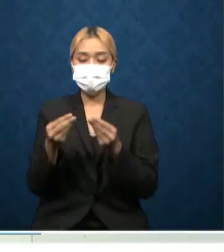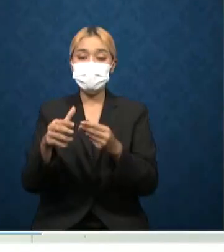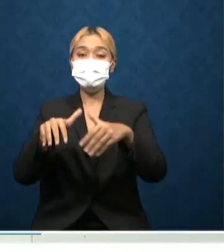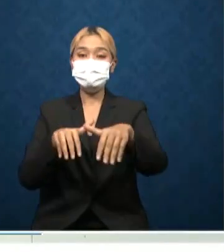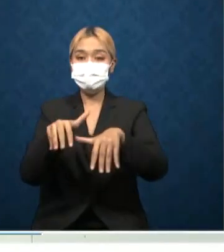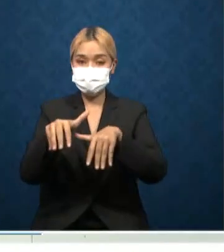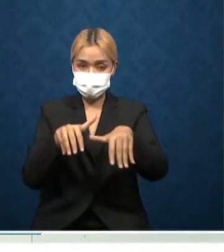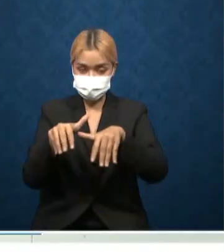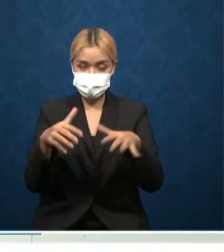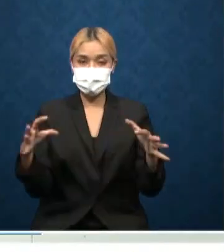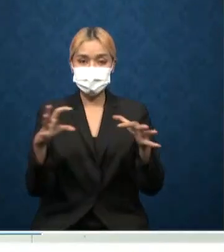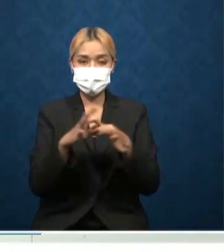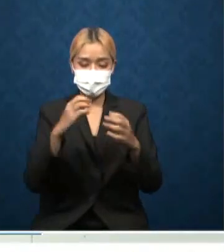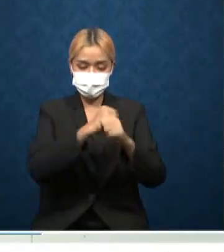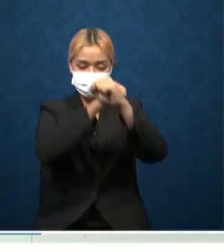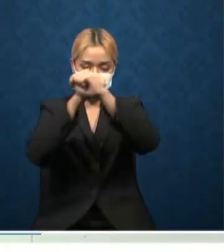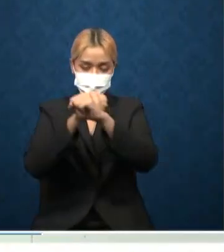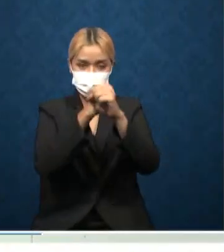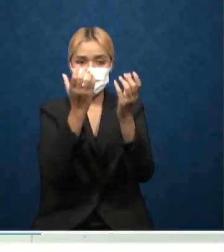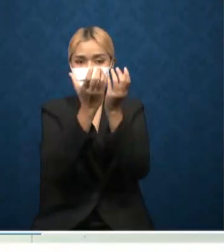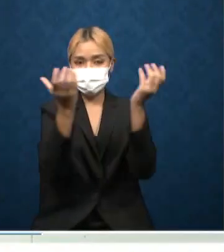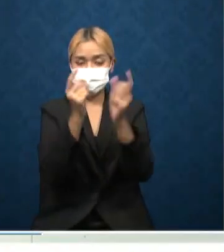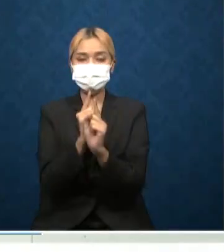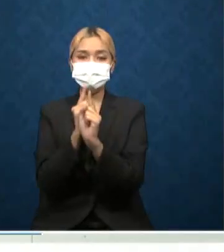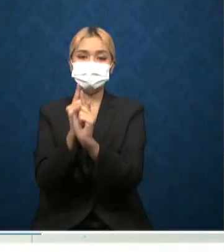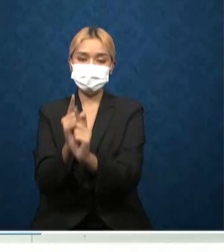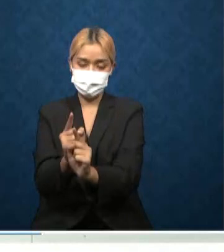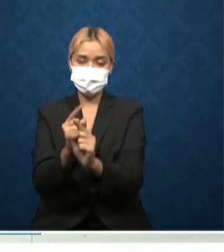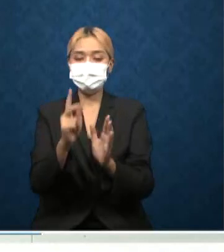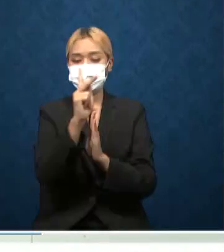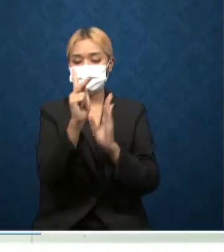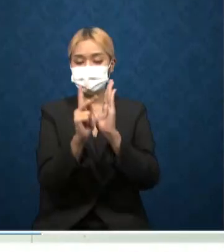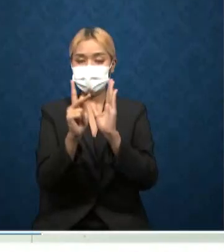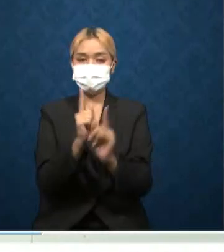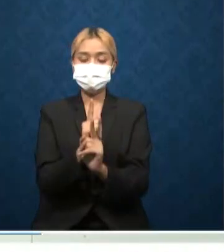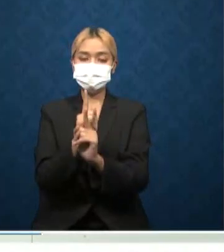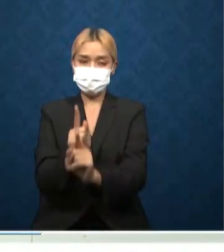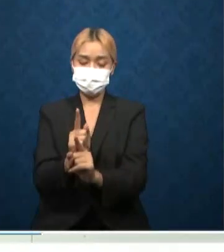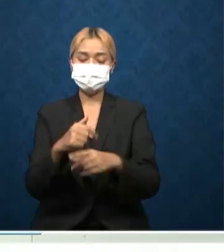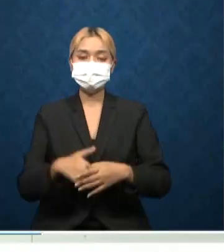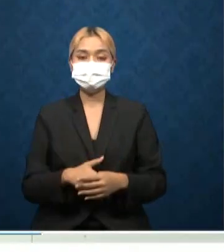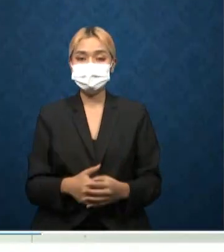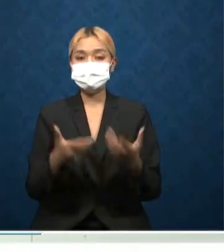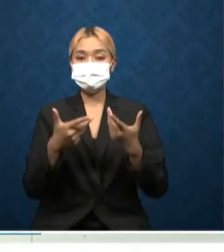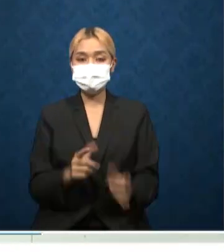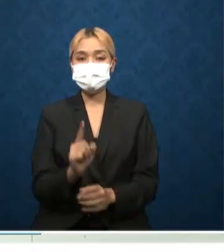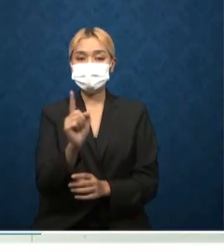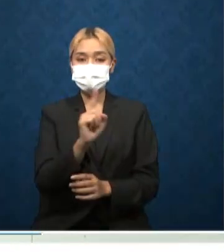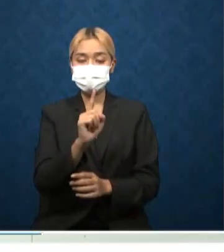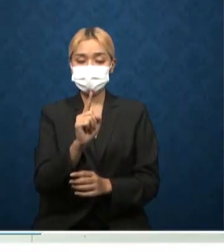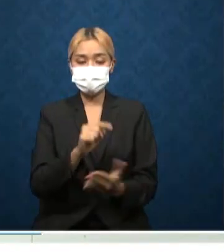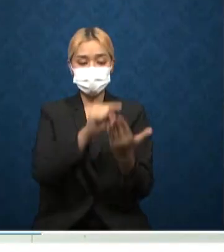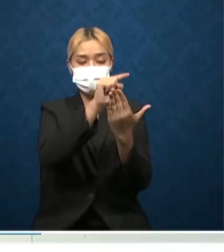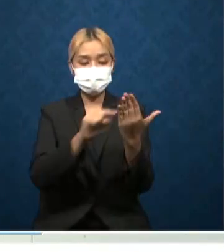รับการปกครองในระบอบประชาธิปไตยอันมีพระมหากษัตริย์ทรงเป็นประมุขและการ